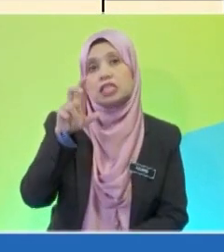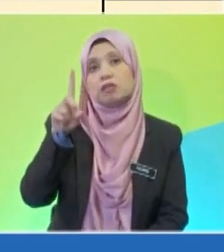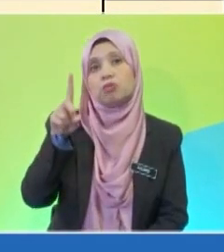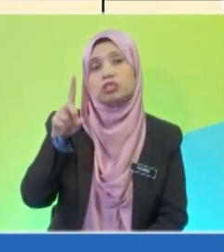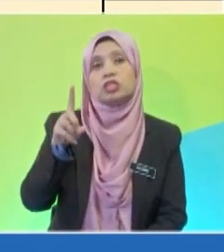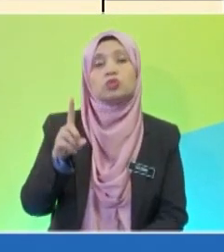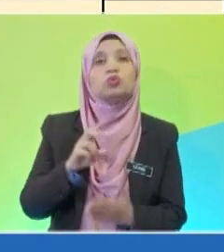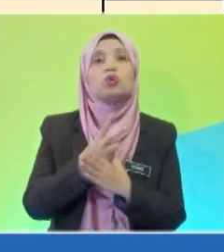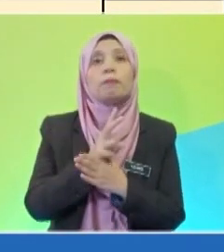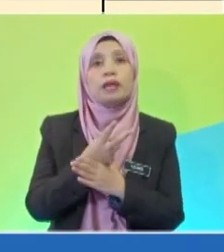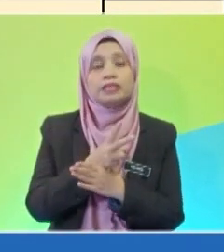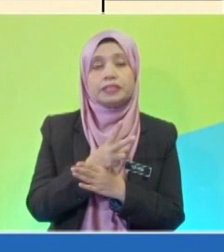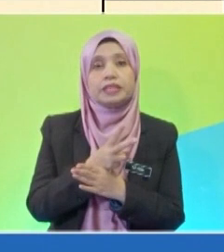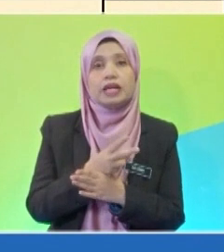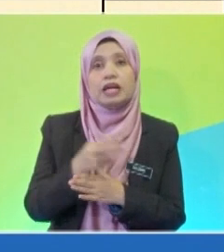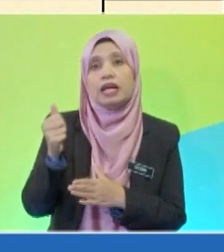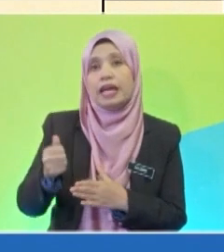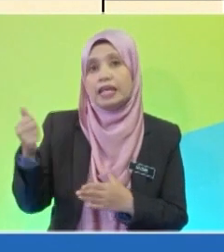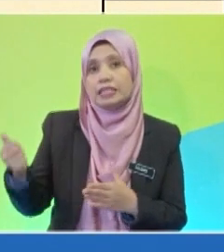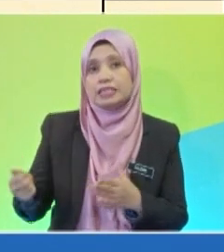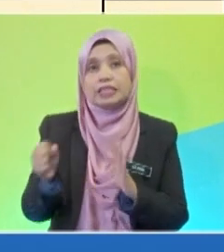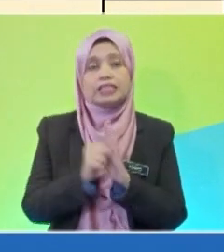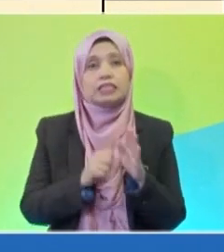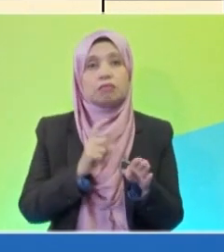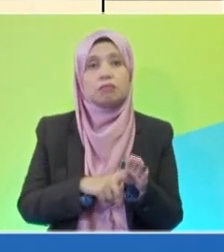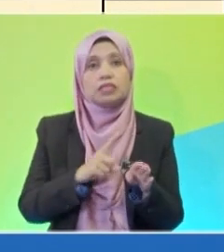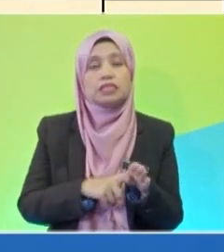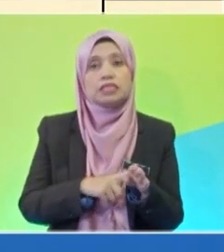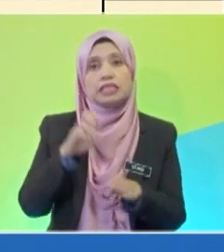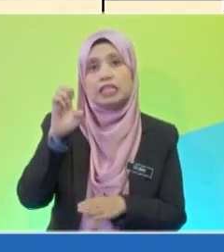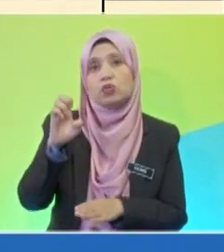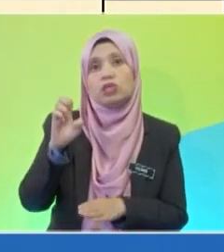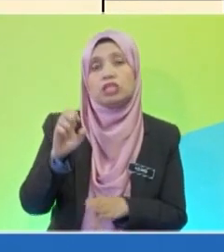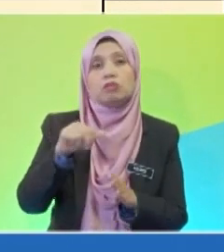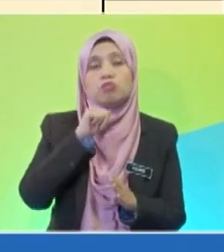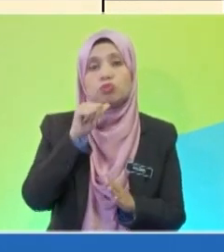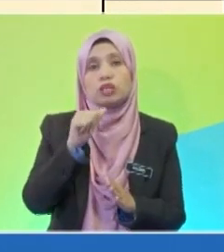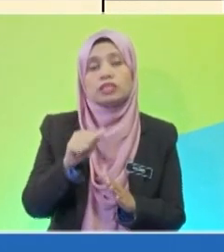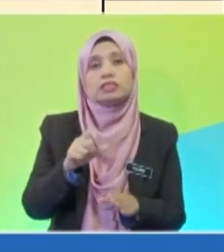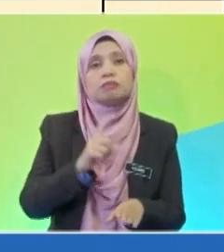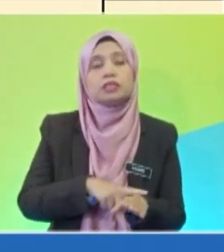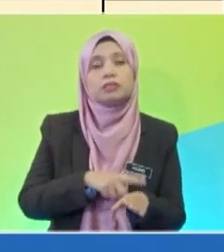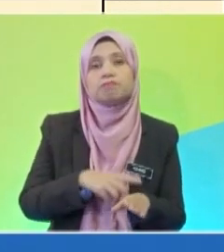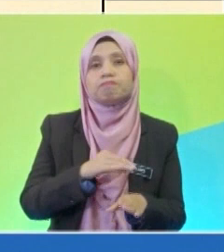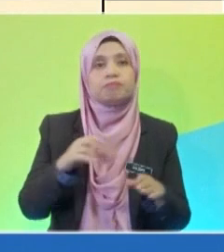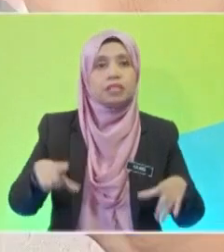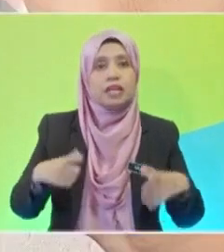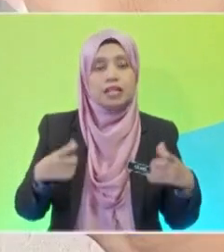contoh. Aset semasa, liability semasa, equity pemilik dan liability bukan semasa. Ini format lah.